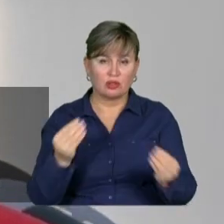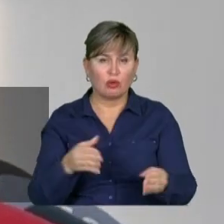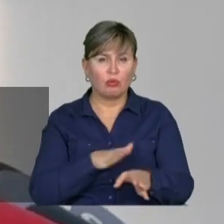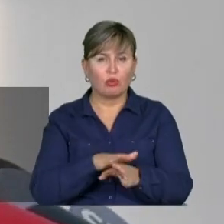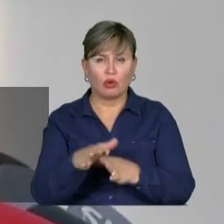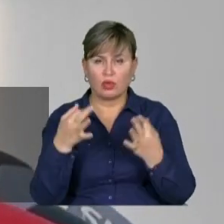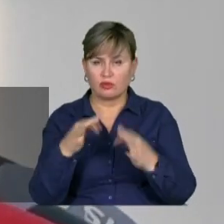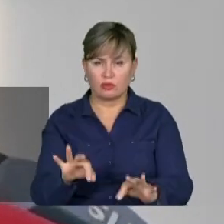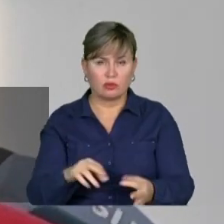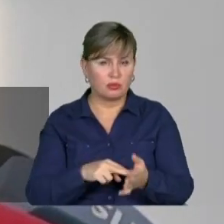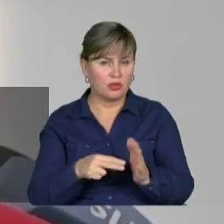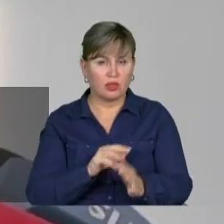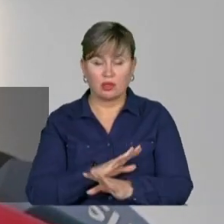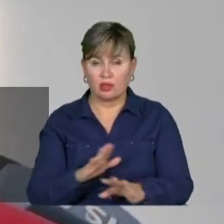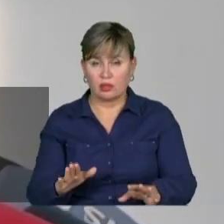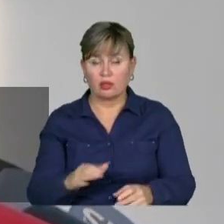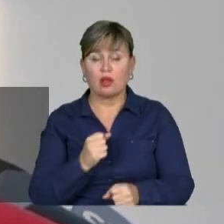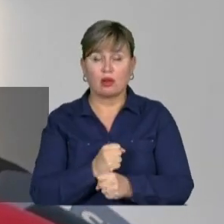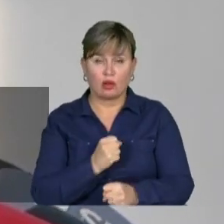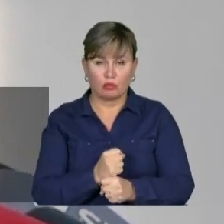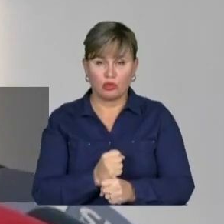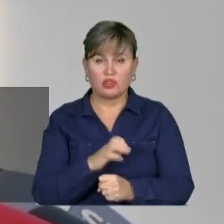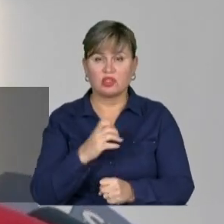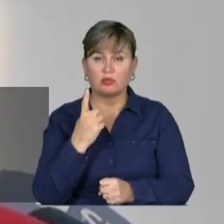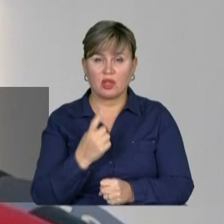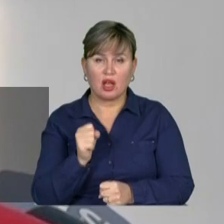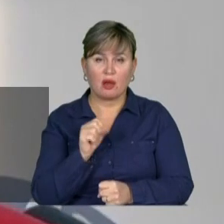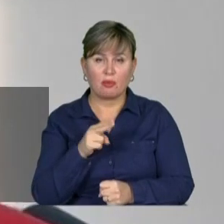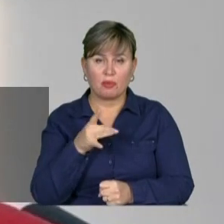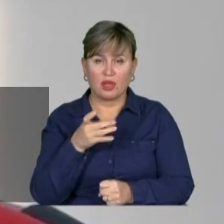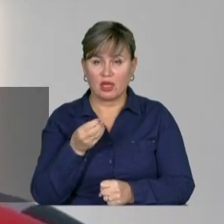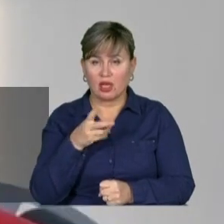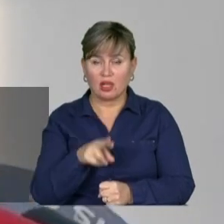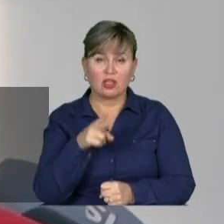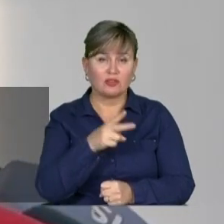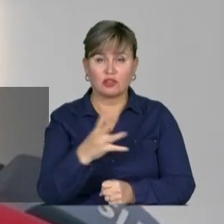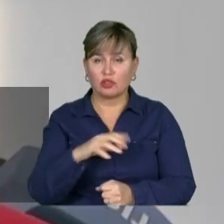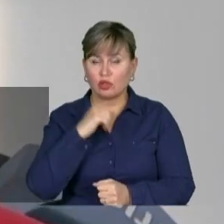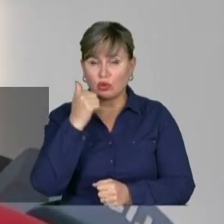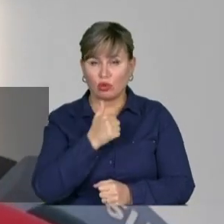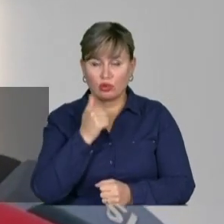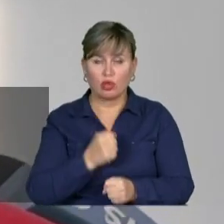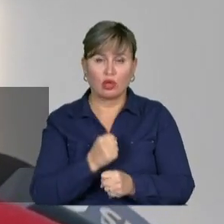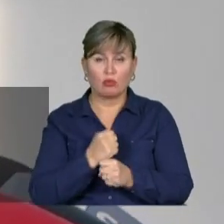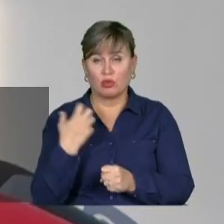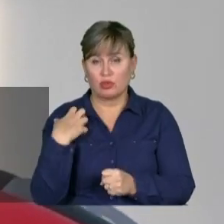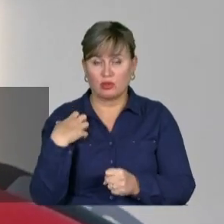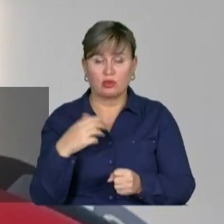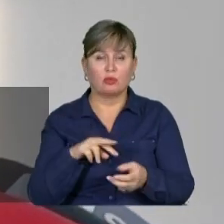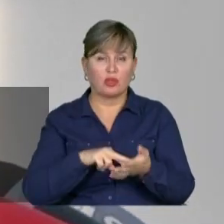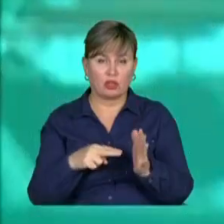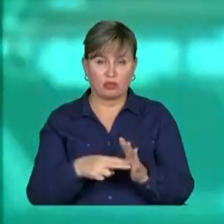планируется. Работы с 1 апреля 2024 года работодатель планирует